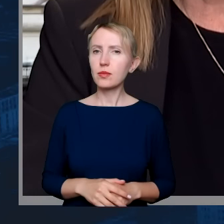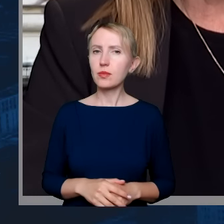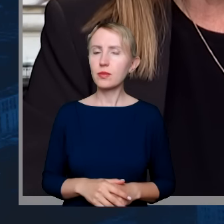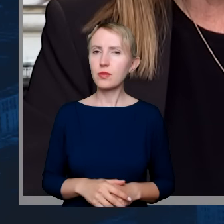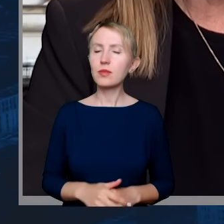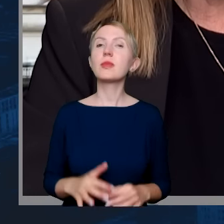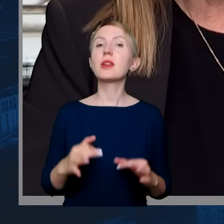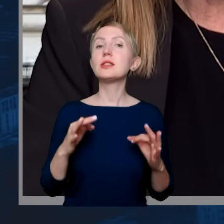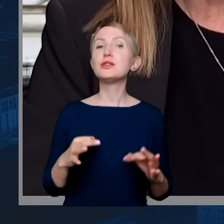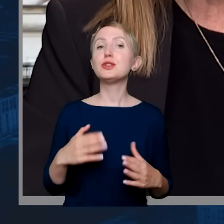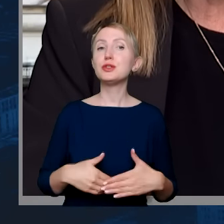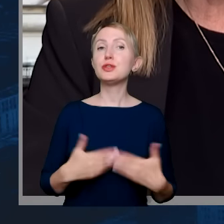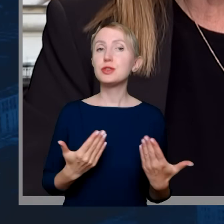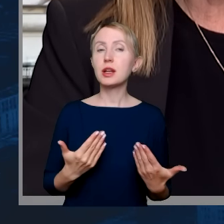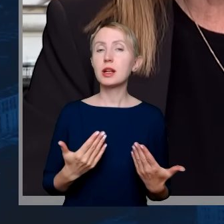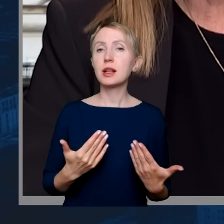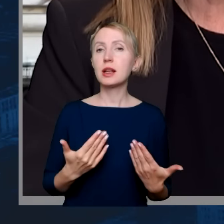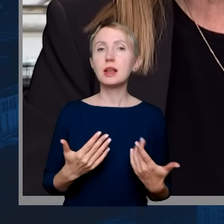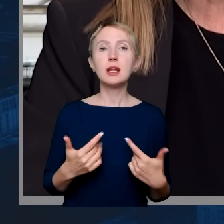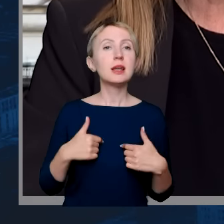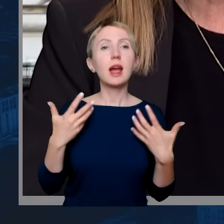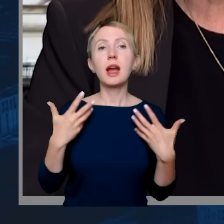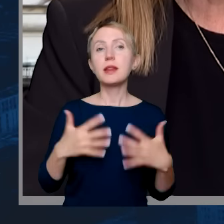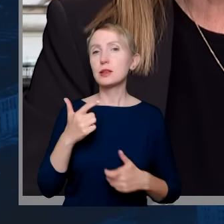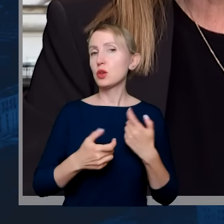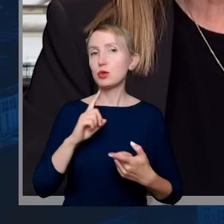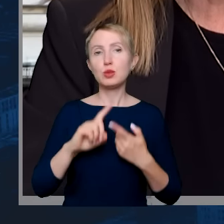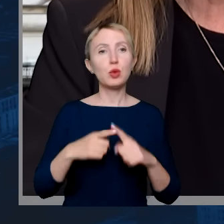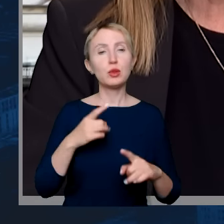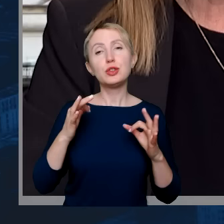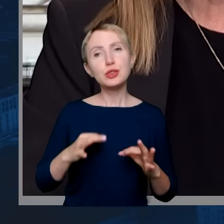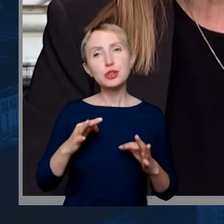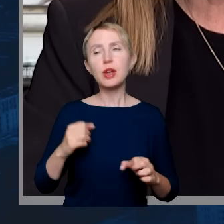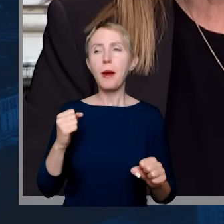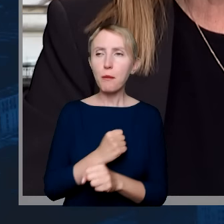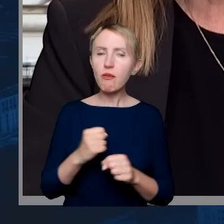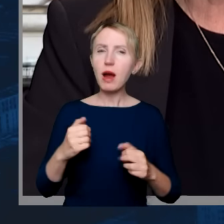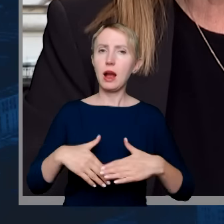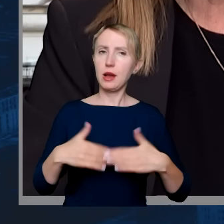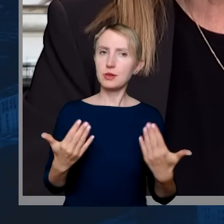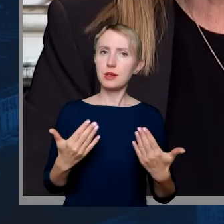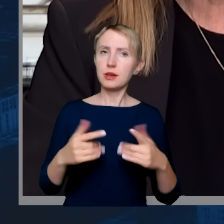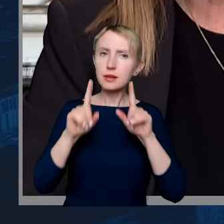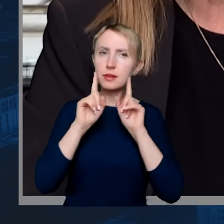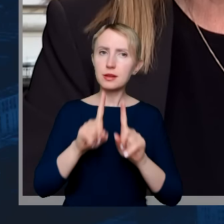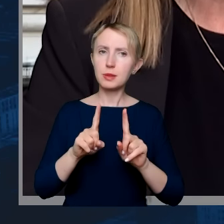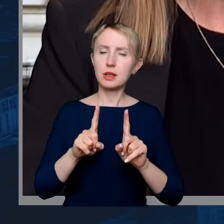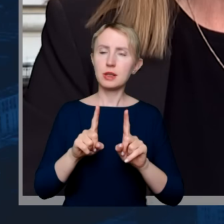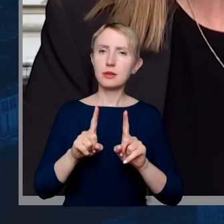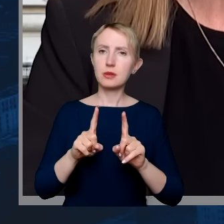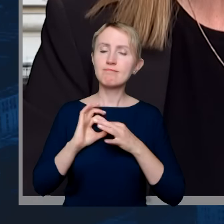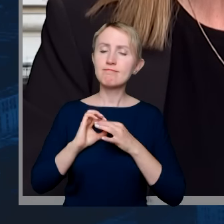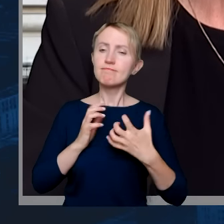dzisiejszy dzień, ja jestem daleki od robienia polityki, bo jest dzisiaj dzień powagi i naprawdę łączenia się w bólu